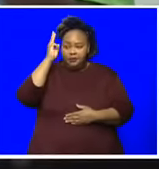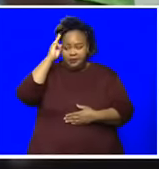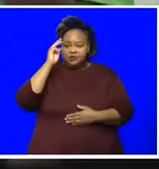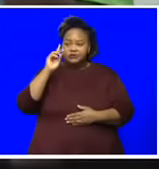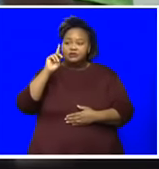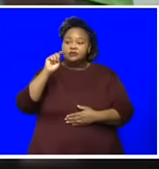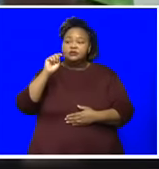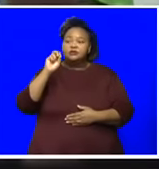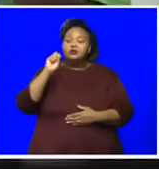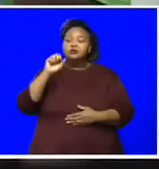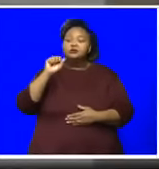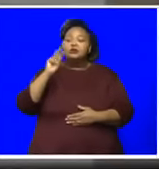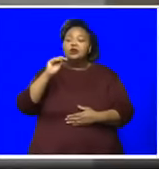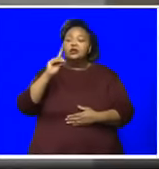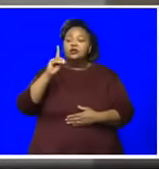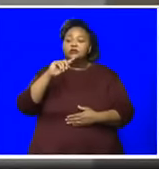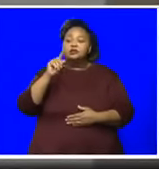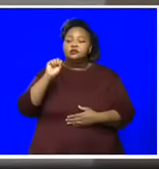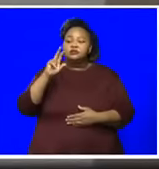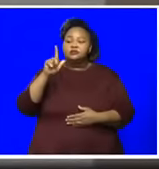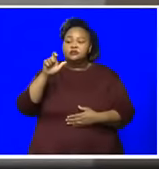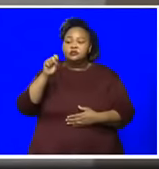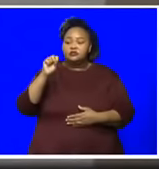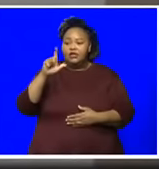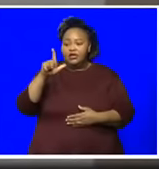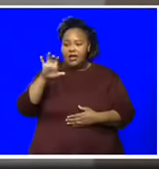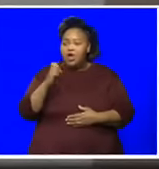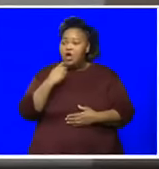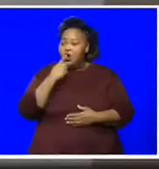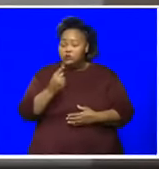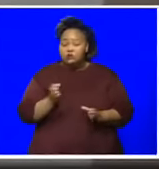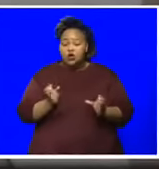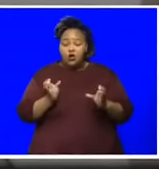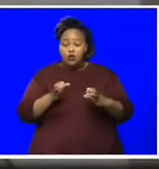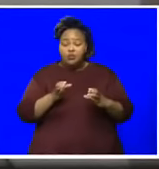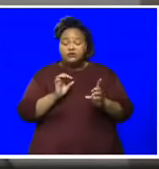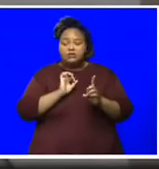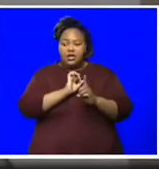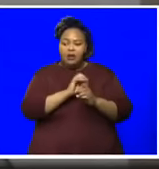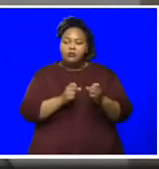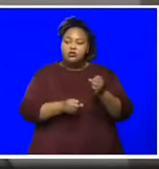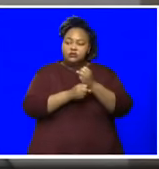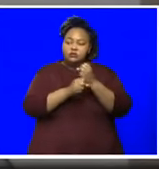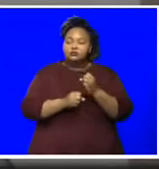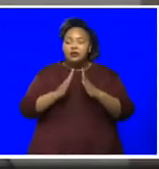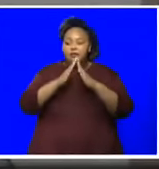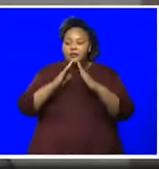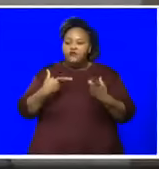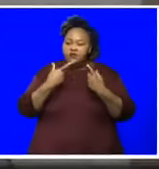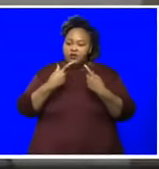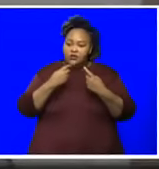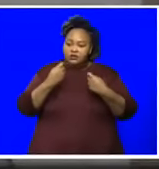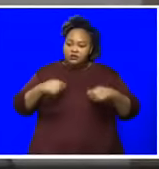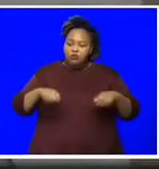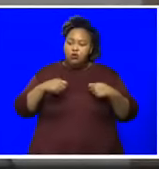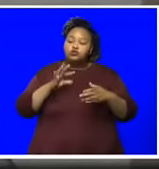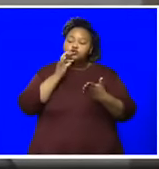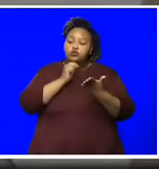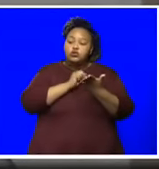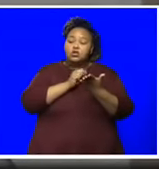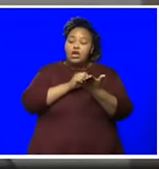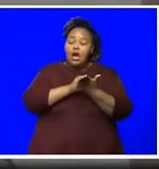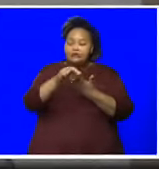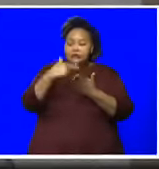itawuchubeka nekwesekela lelitiko sifundzele okuningi sitholele okuningi siyanethembisa ukuthi kulesikhashana lesisele